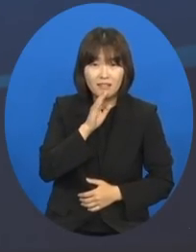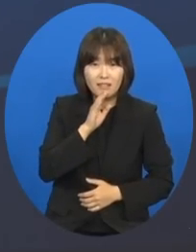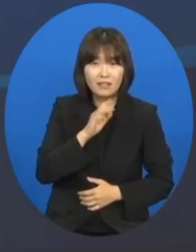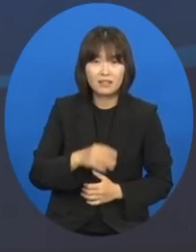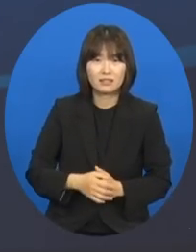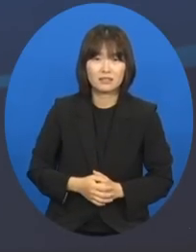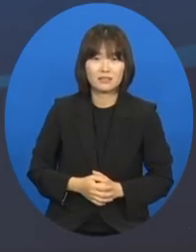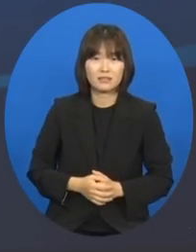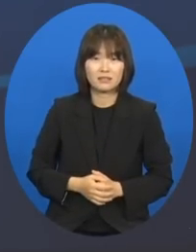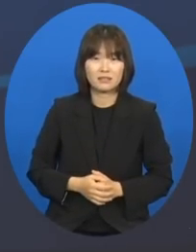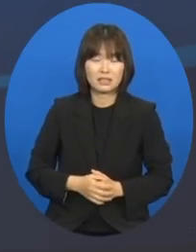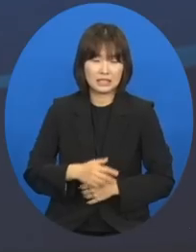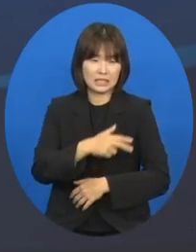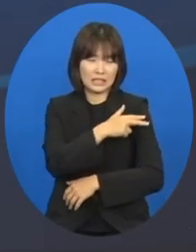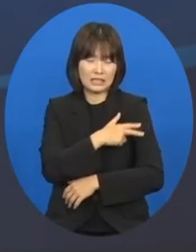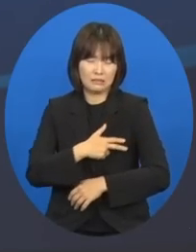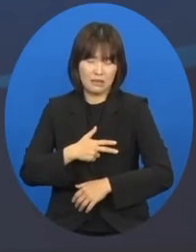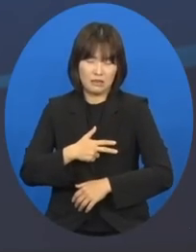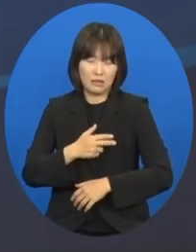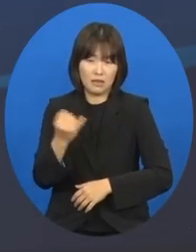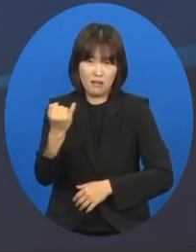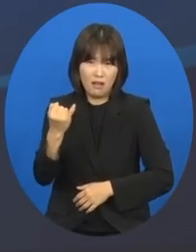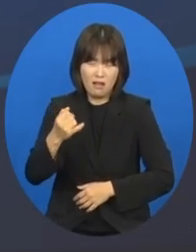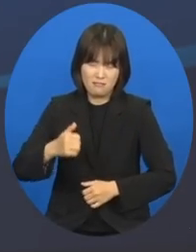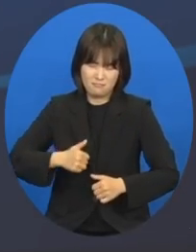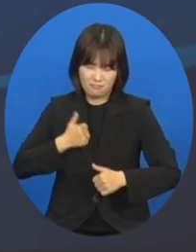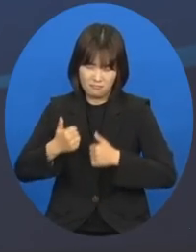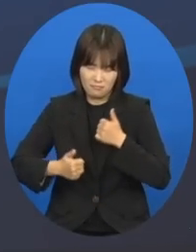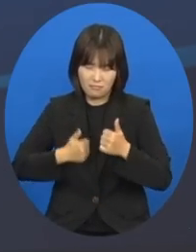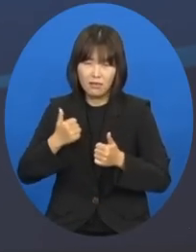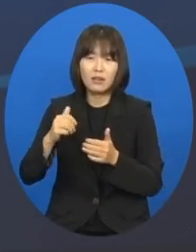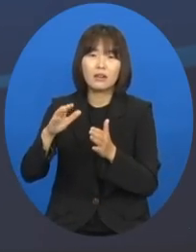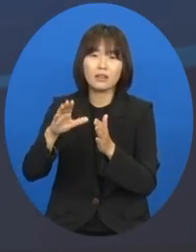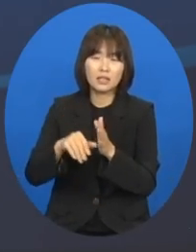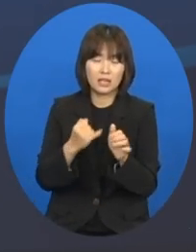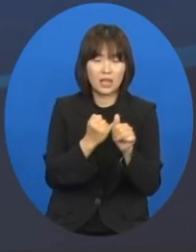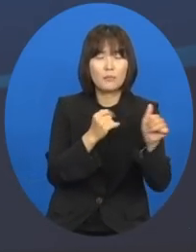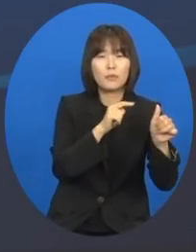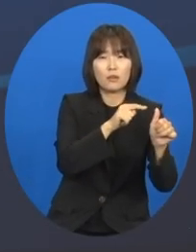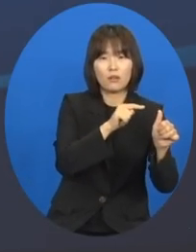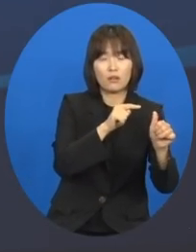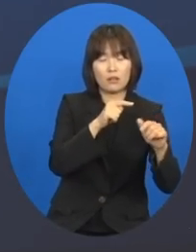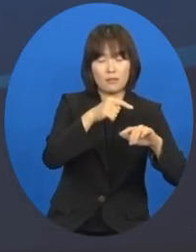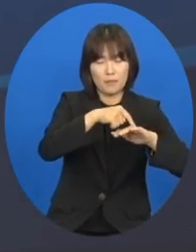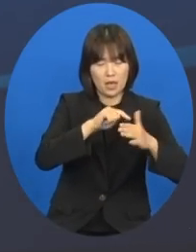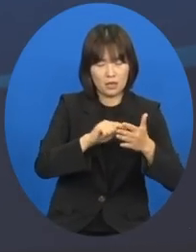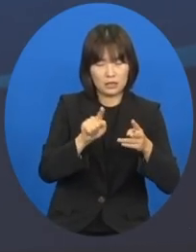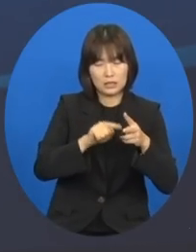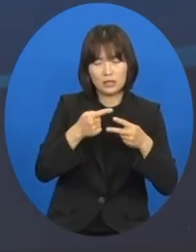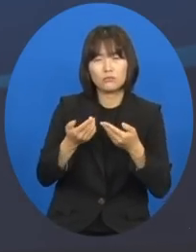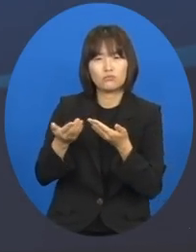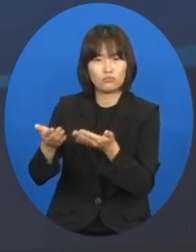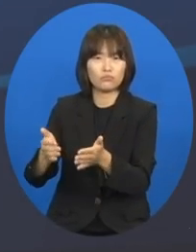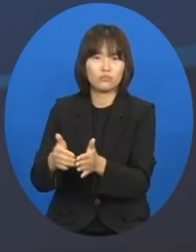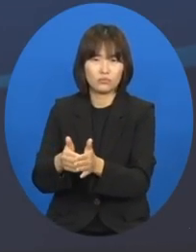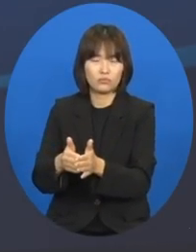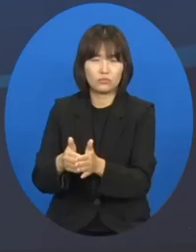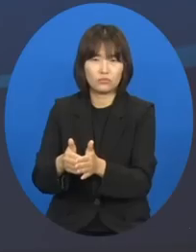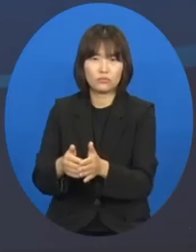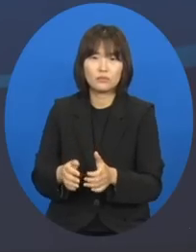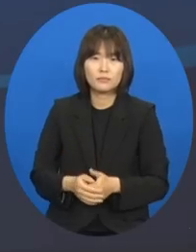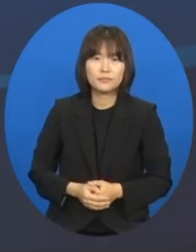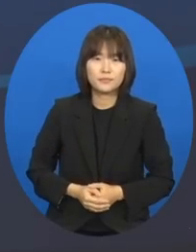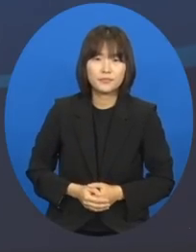분노하는 집사님에게 남편의 심리를 제가 이해시켜 드렸어요 가장 자신의